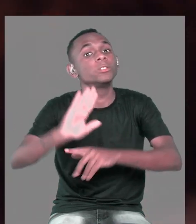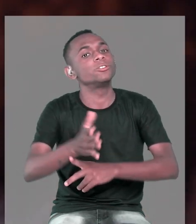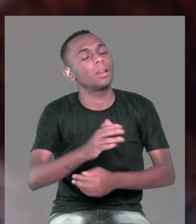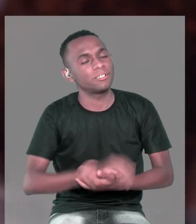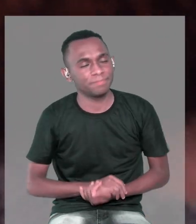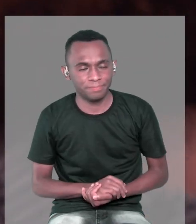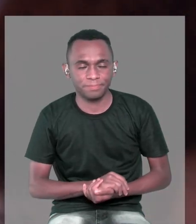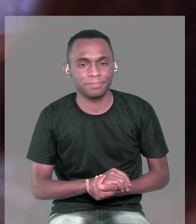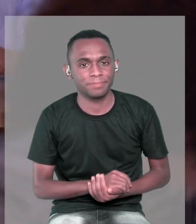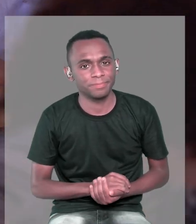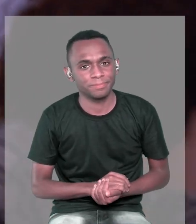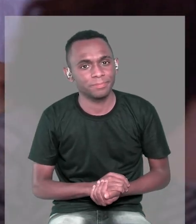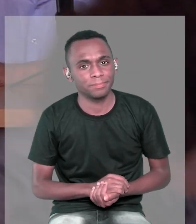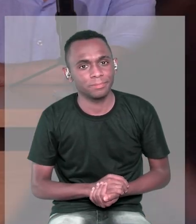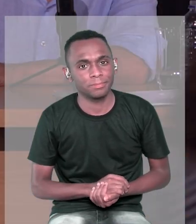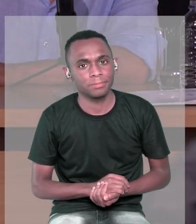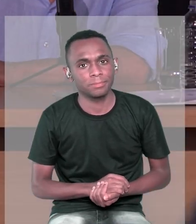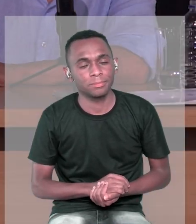Donc,